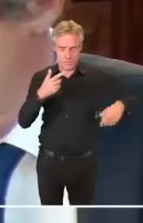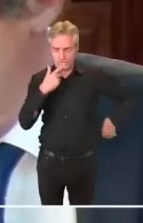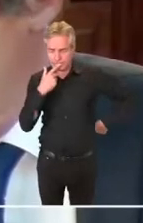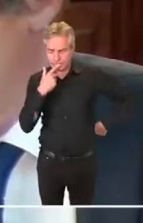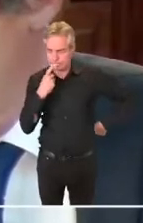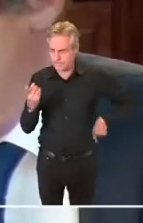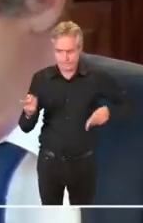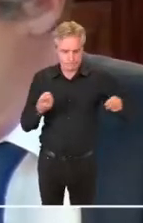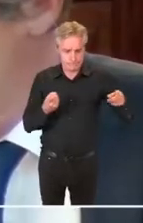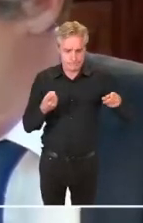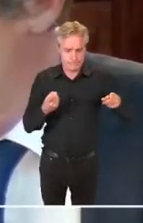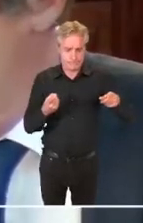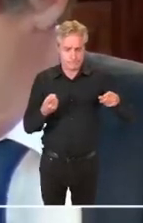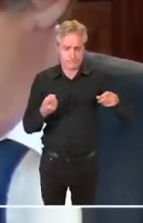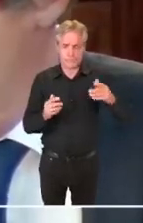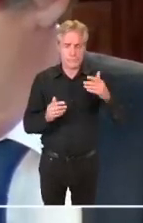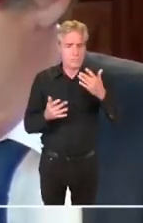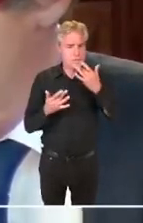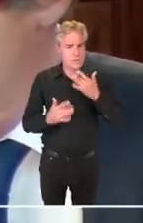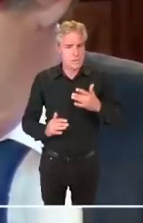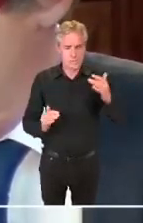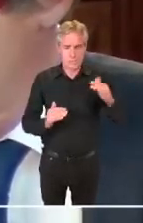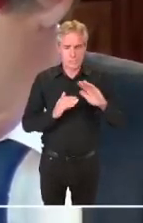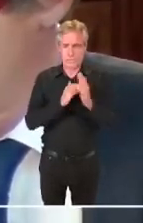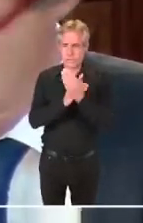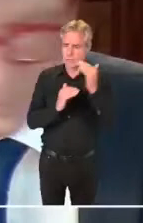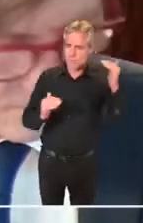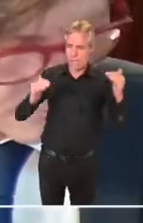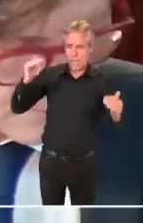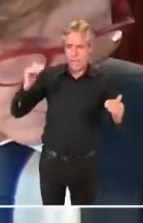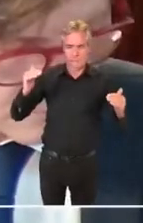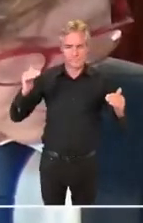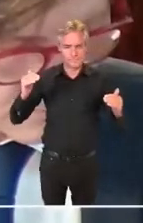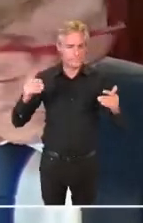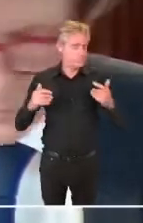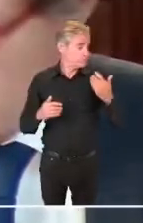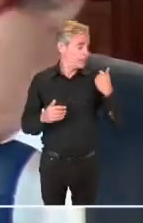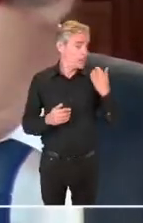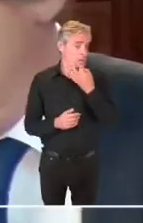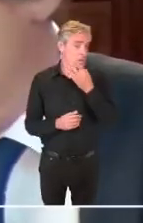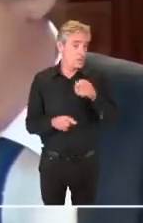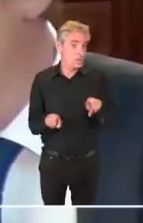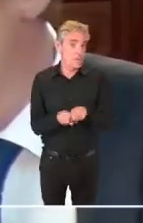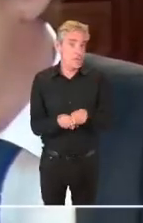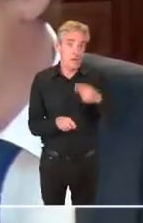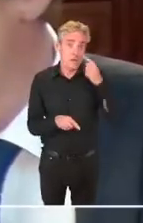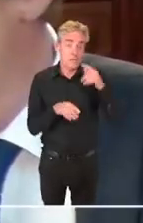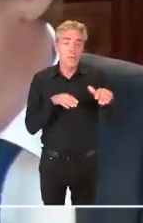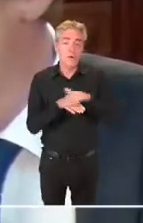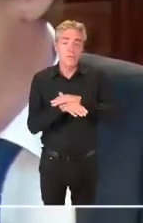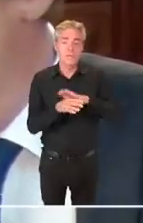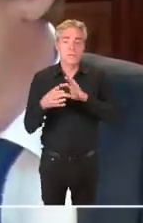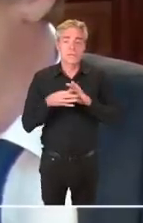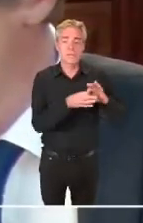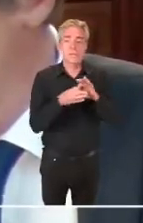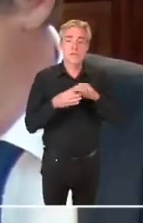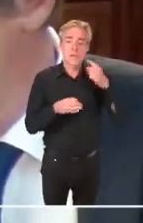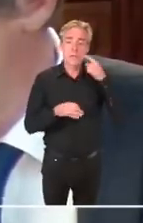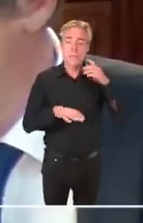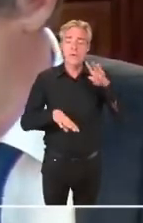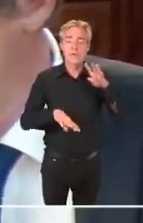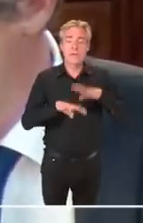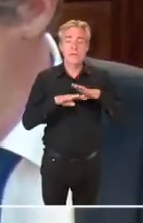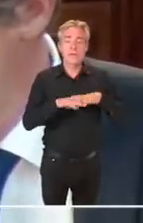qui sont pas à la hauteur de ce qui est présenté dans le document. C'est un petit peu ce que j'ai dit tout à l'heure pour la politique solidarité, pour les quartiers politiques de la